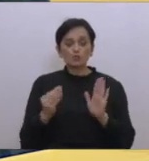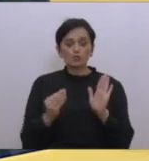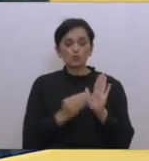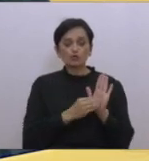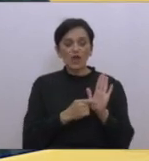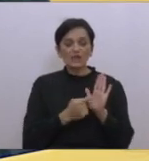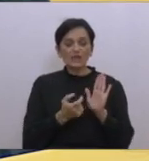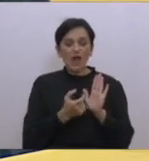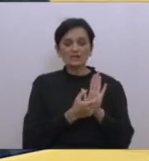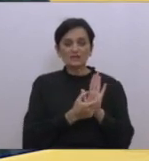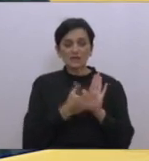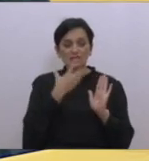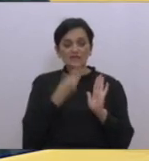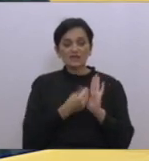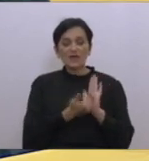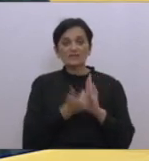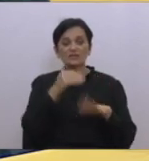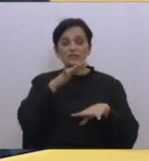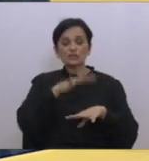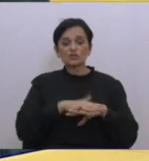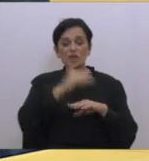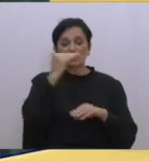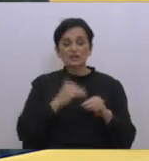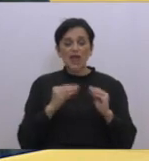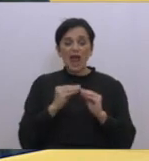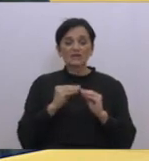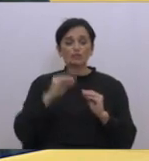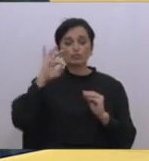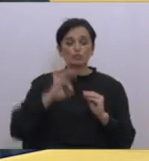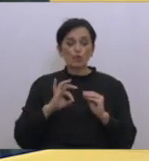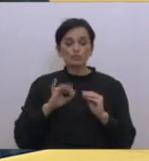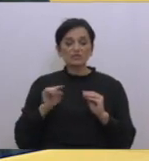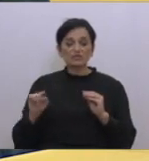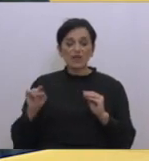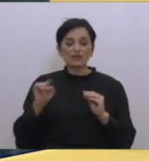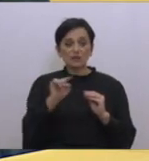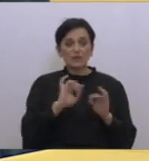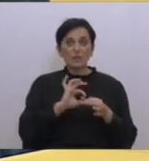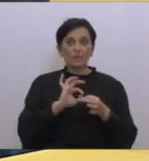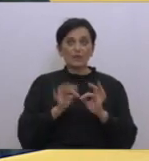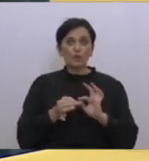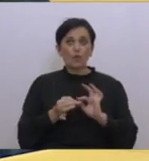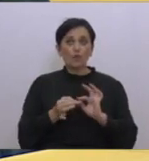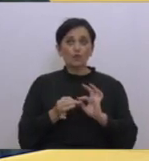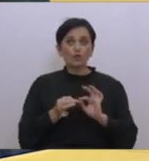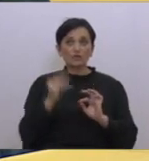რომელიც თავისი საშტატო შემადგენლობის 10%-ისთვის კონკრეტულ, ასე ვთქვათ, სტაჟირებასთან